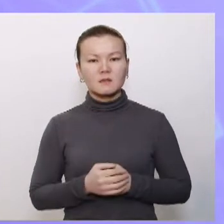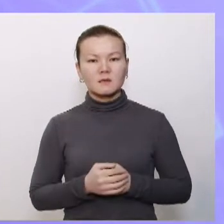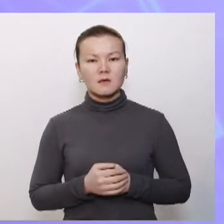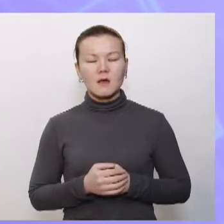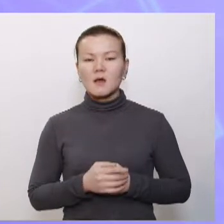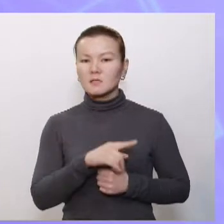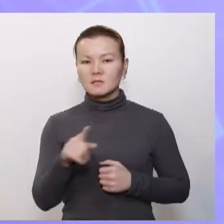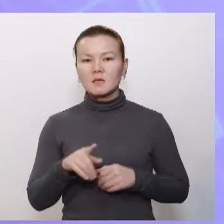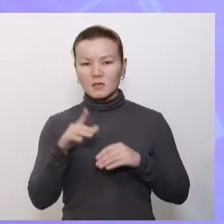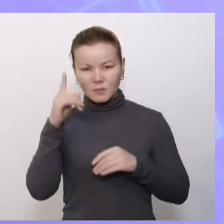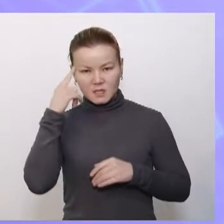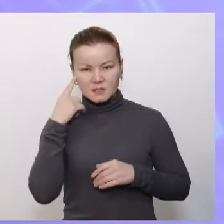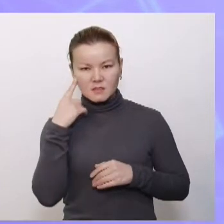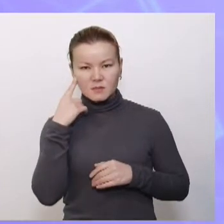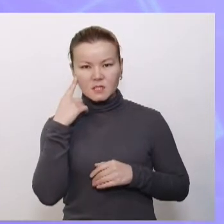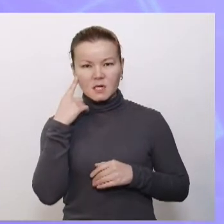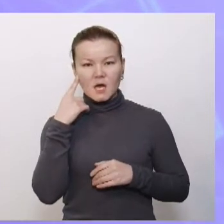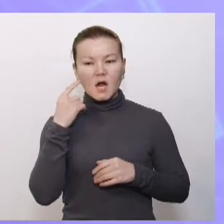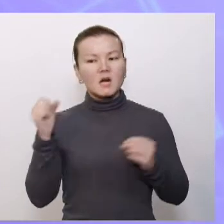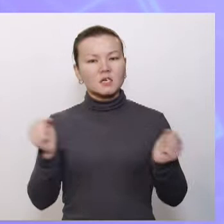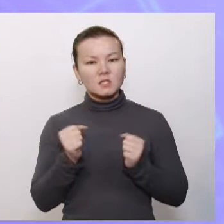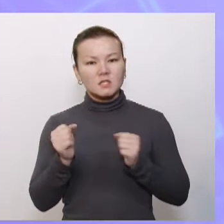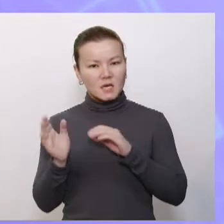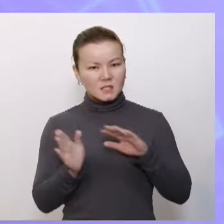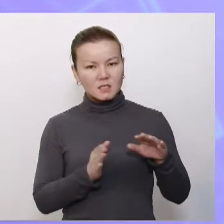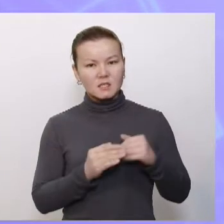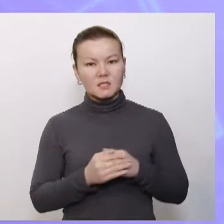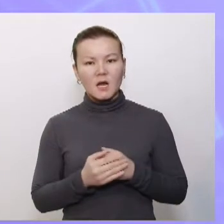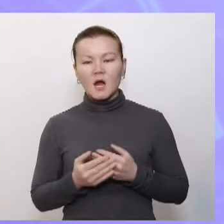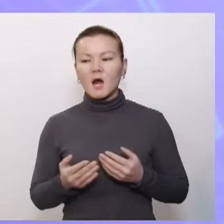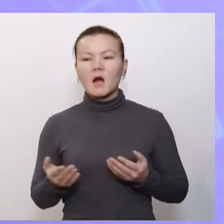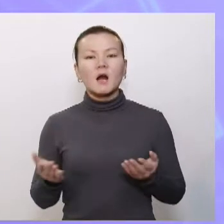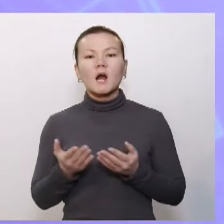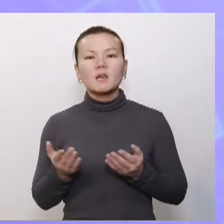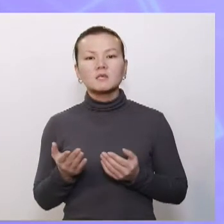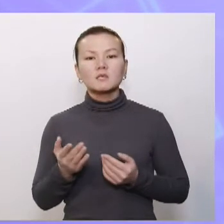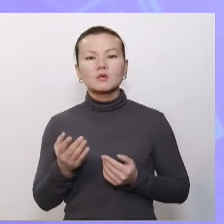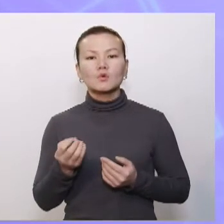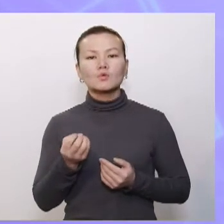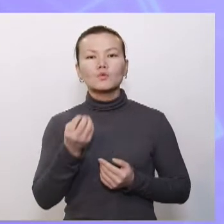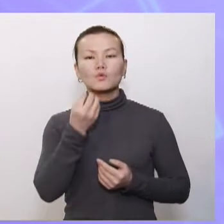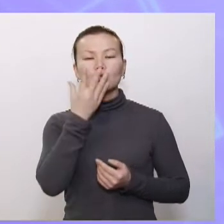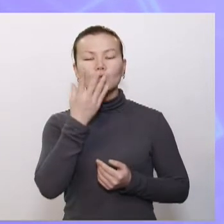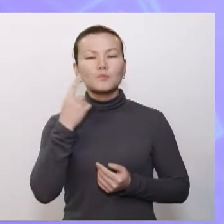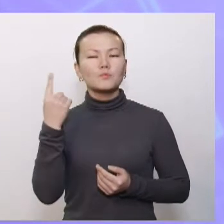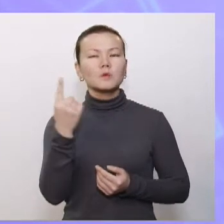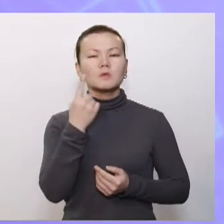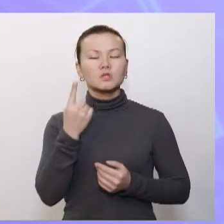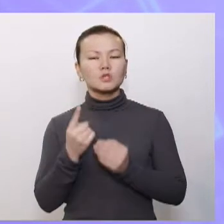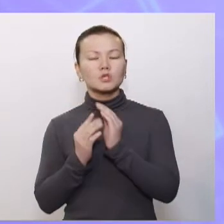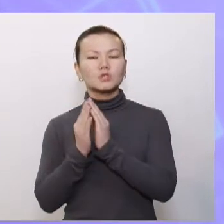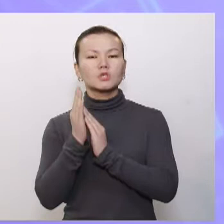Силер билесиңерби? Кыштан кийин кайсы гүл биринчи өсүп чыгат?